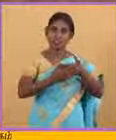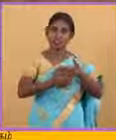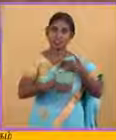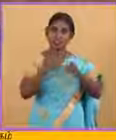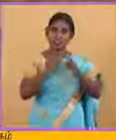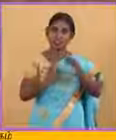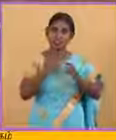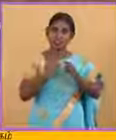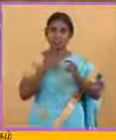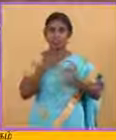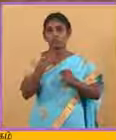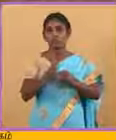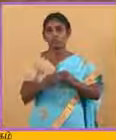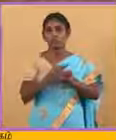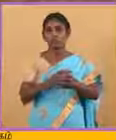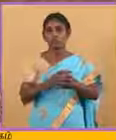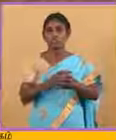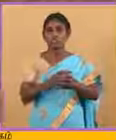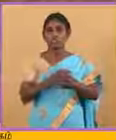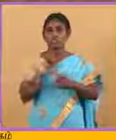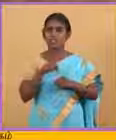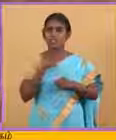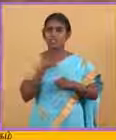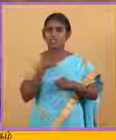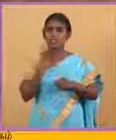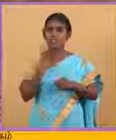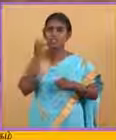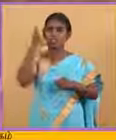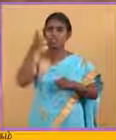கூறினார். இதிலிருந்து என்ன தெரிகின்றது மாணவ செல்வங்களே,